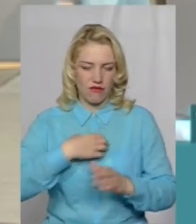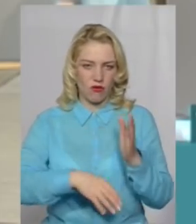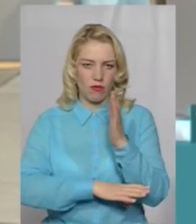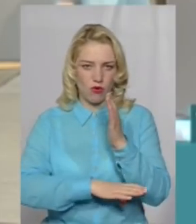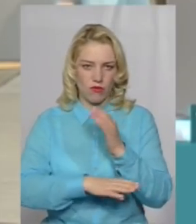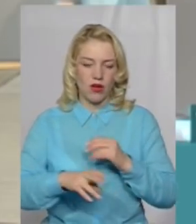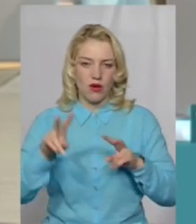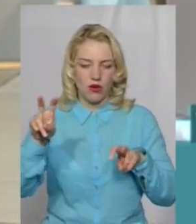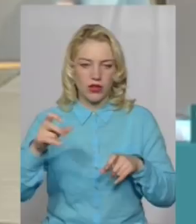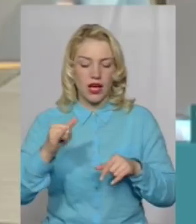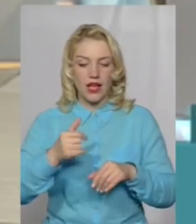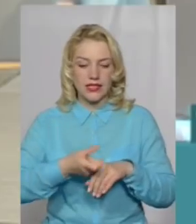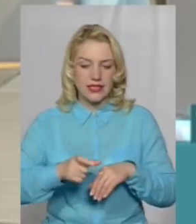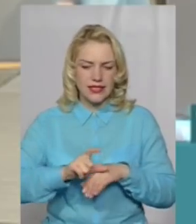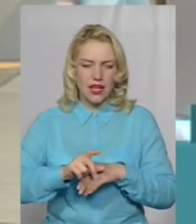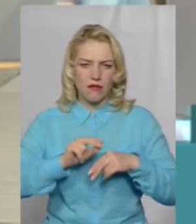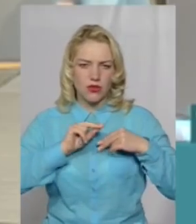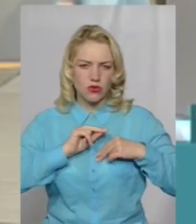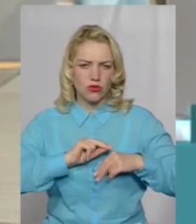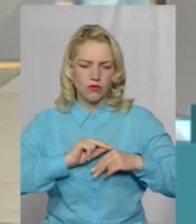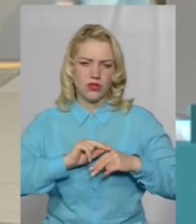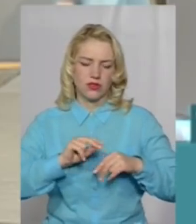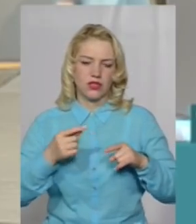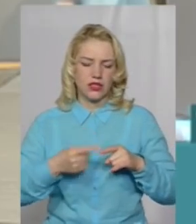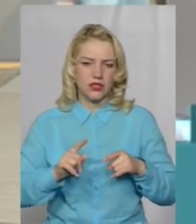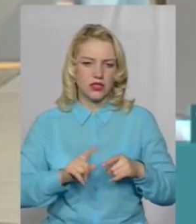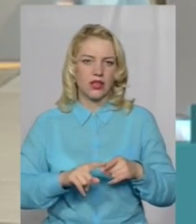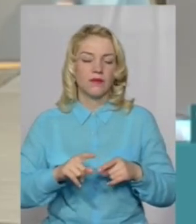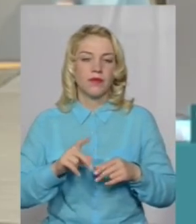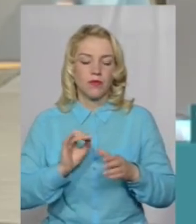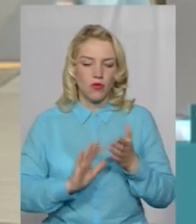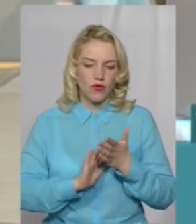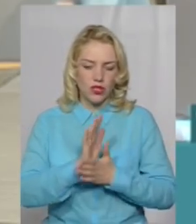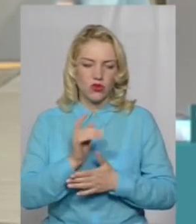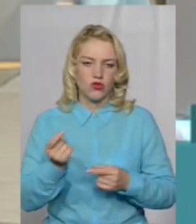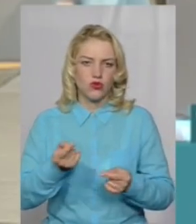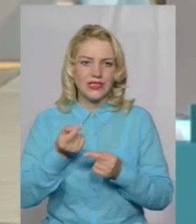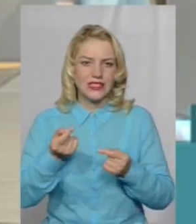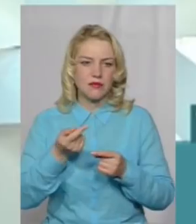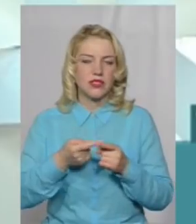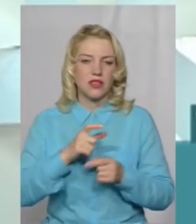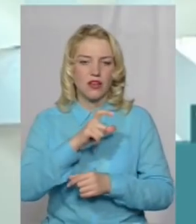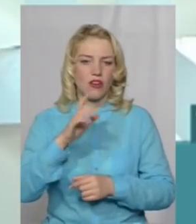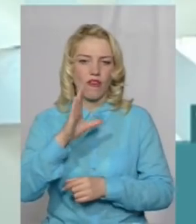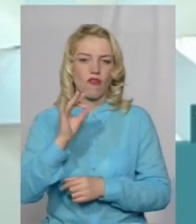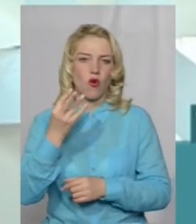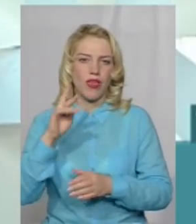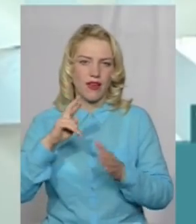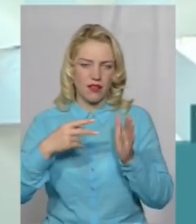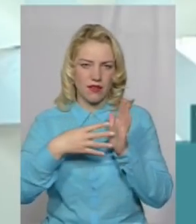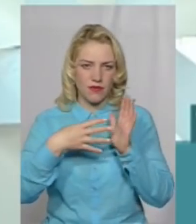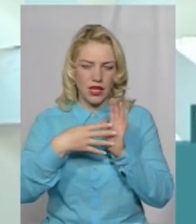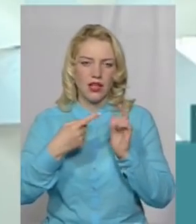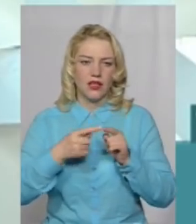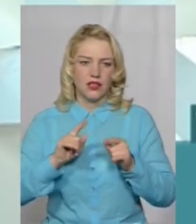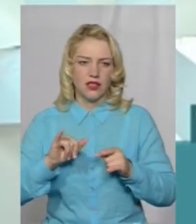правило, самі такі трудоміські процеси сьогодні по вирощуванню таких сіянців – це саме хвойних порід. І тим більше сьогодні нам